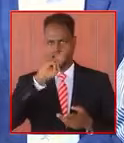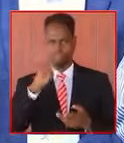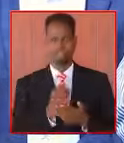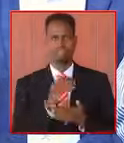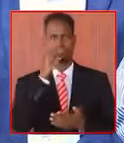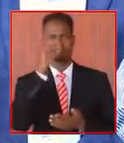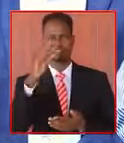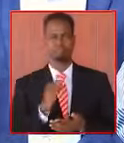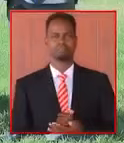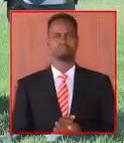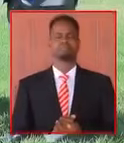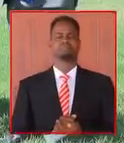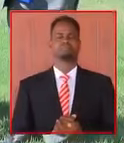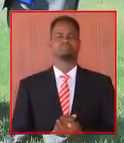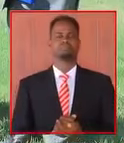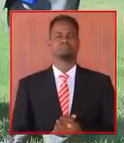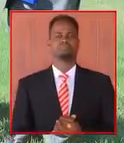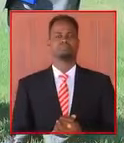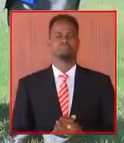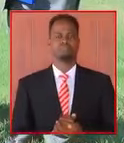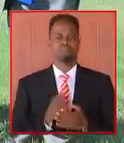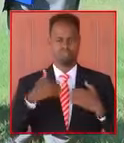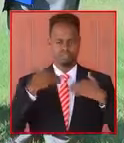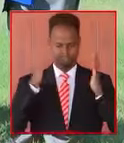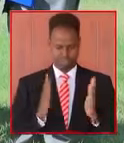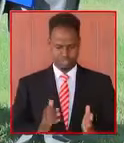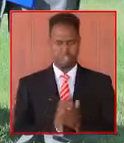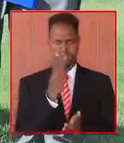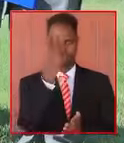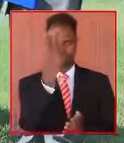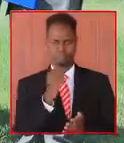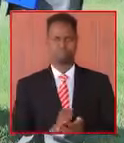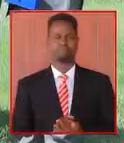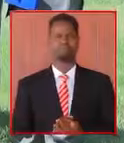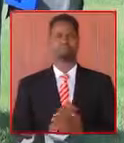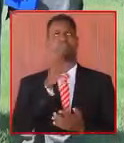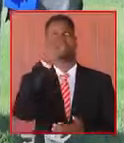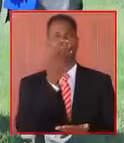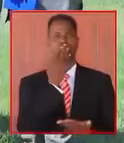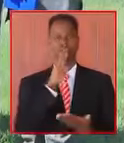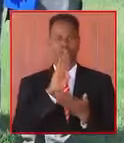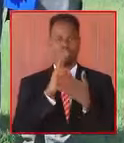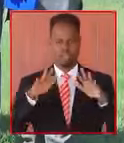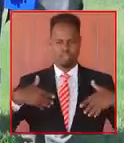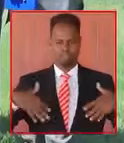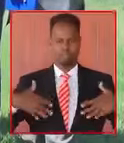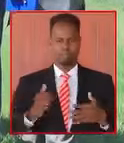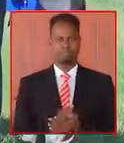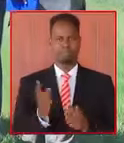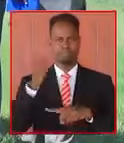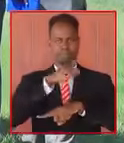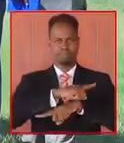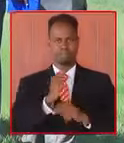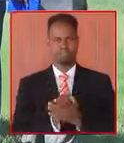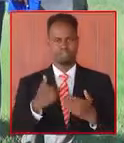فرحة إيجارة إلى نسوي شو الأوضاع قبض وان خبرين يا شركة